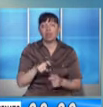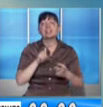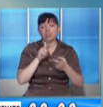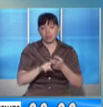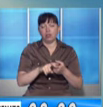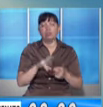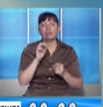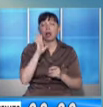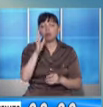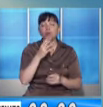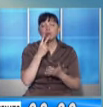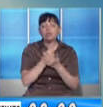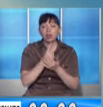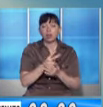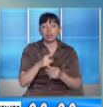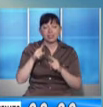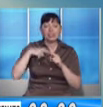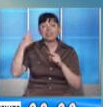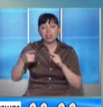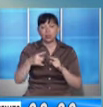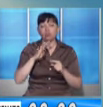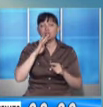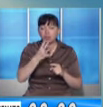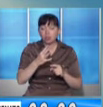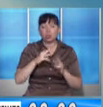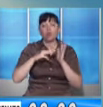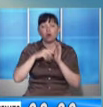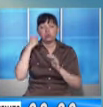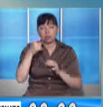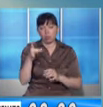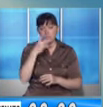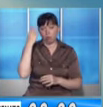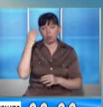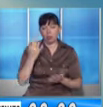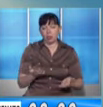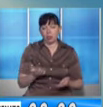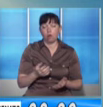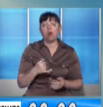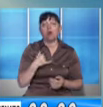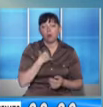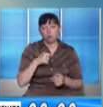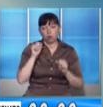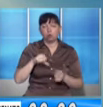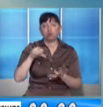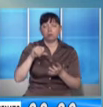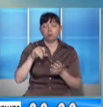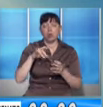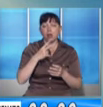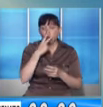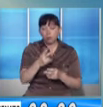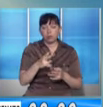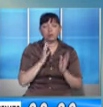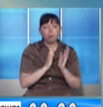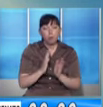arăta următorii 4 și 8 ani de zile în Republica Moldova. Vom avea parte de stabilitate,